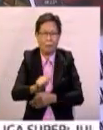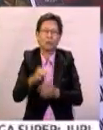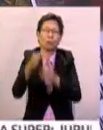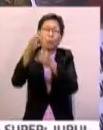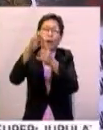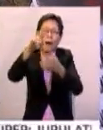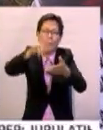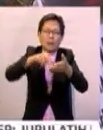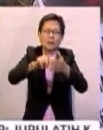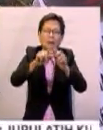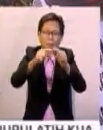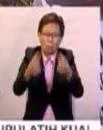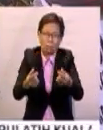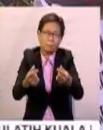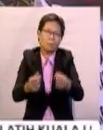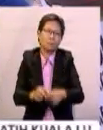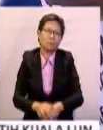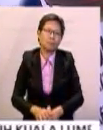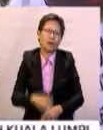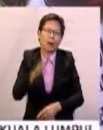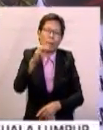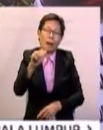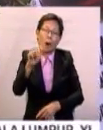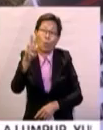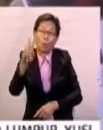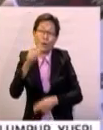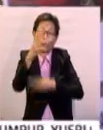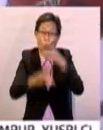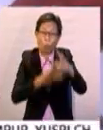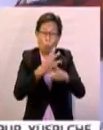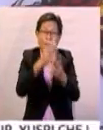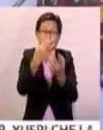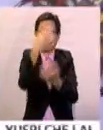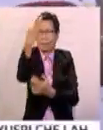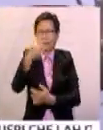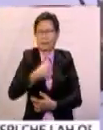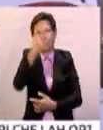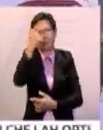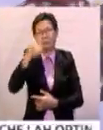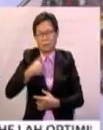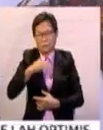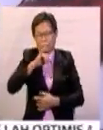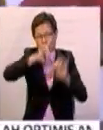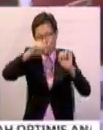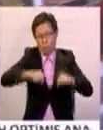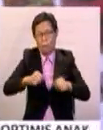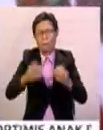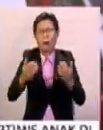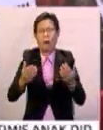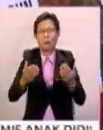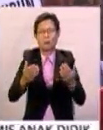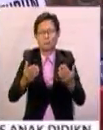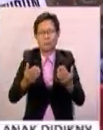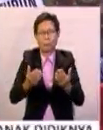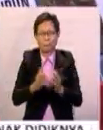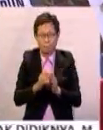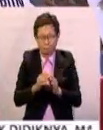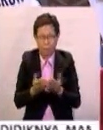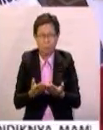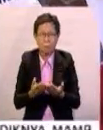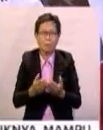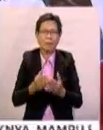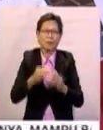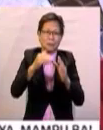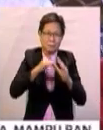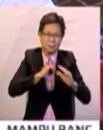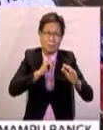pembacaan Al-Quran. Jadi Mawi World pilih saya sebab saya boleh mengaji, dia kata. Dan dalam babak yang saya